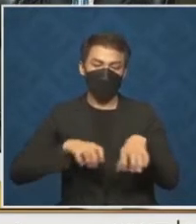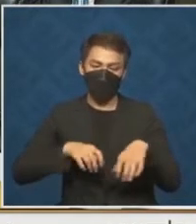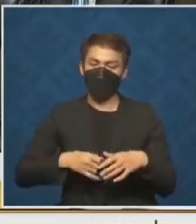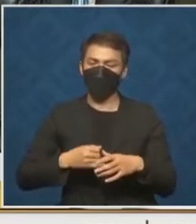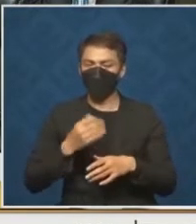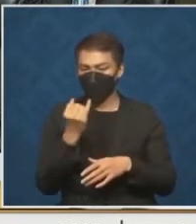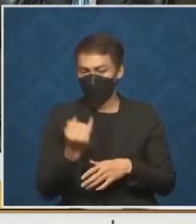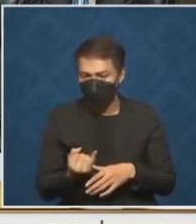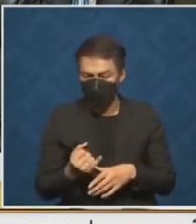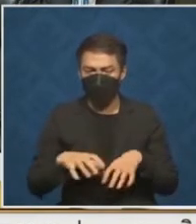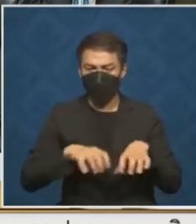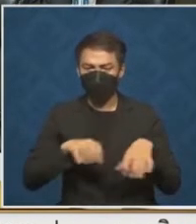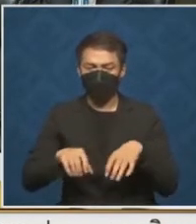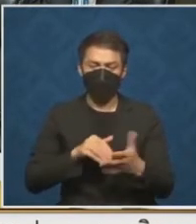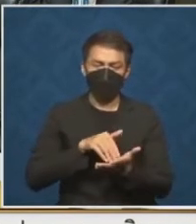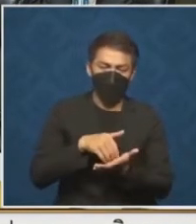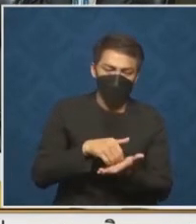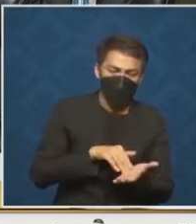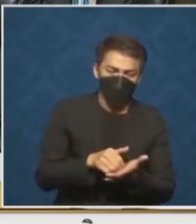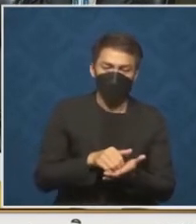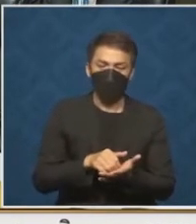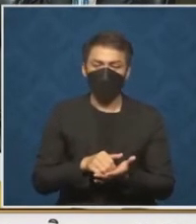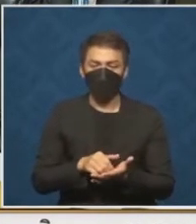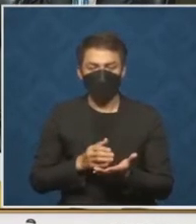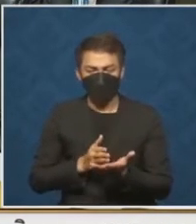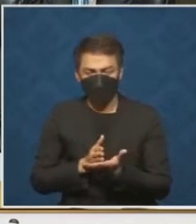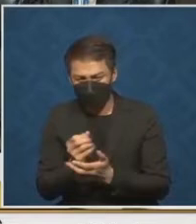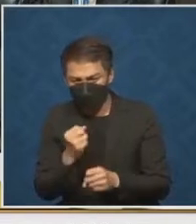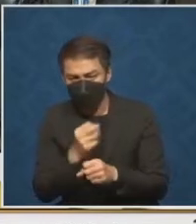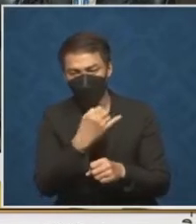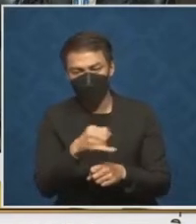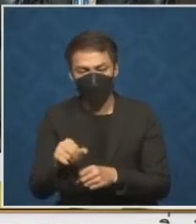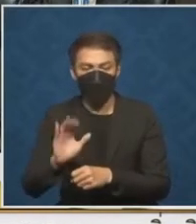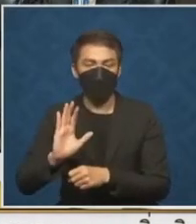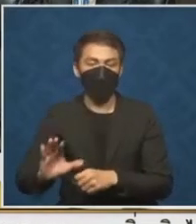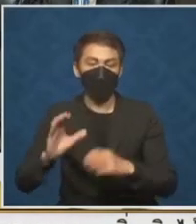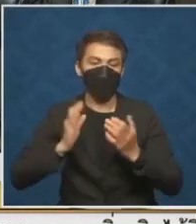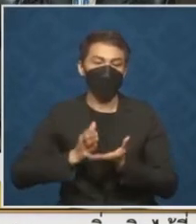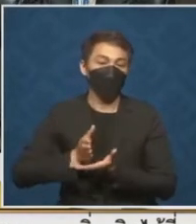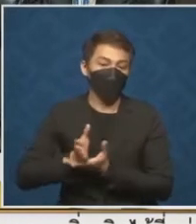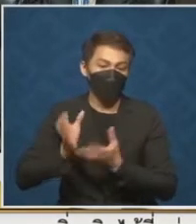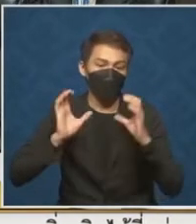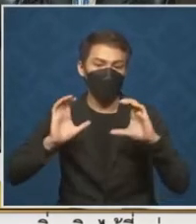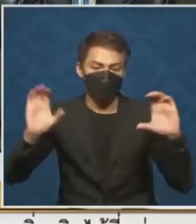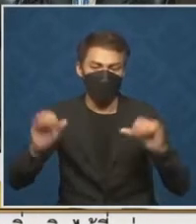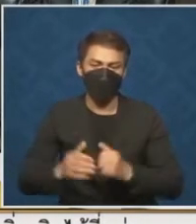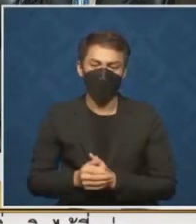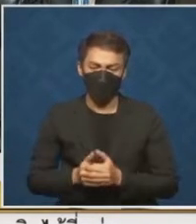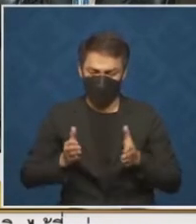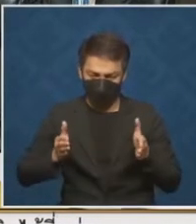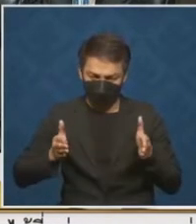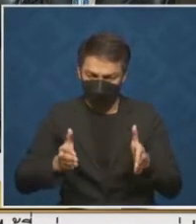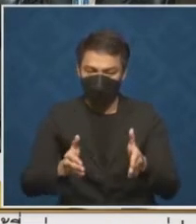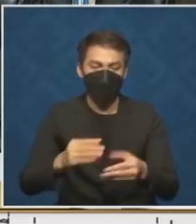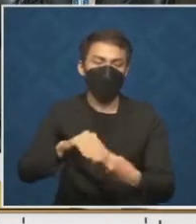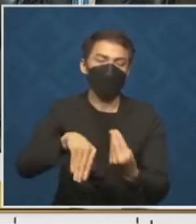ของรัฐบาลนี้โดยเฉพาะด้านเศรษฐกิจที่ตกต่ำและชุดตัวมา